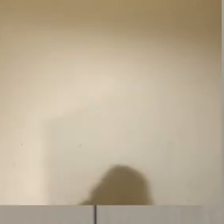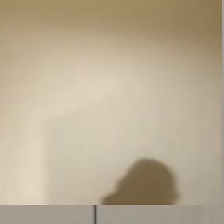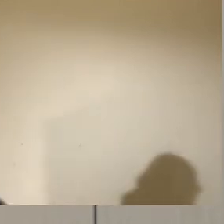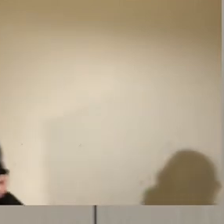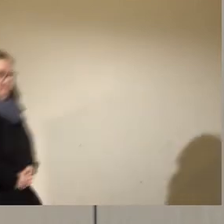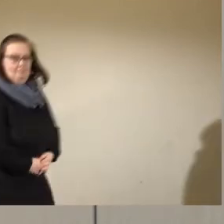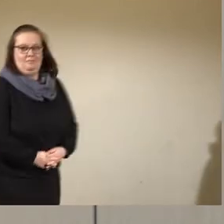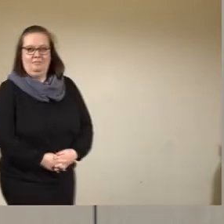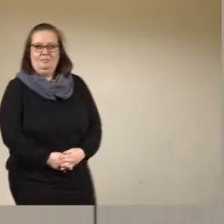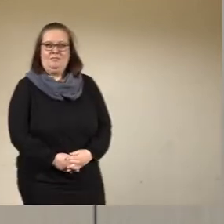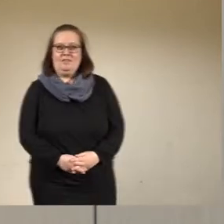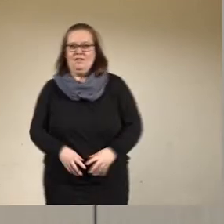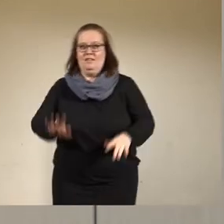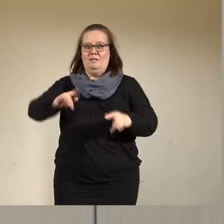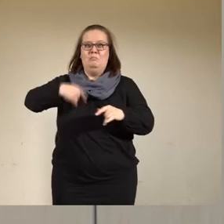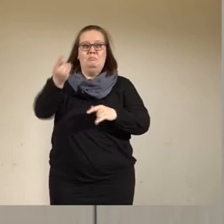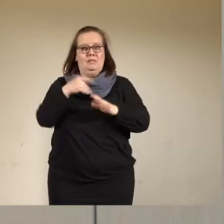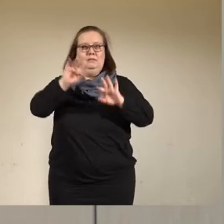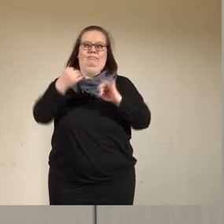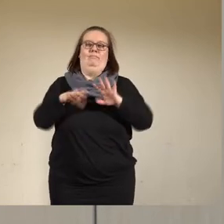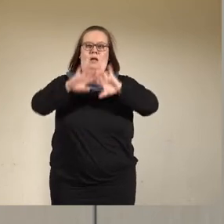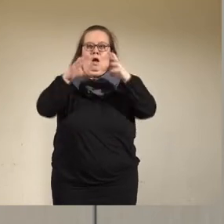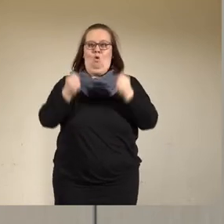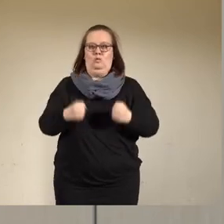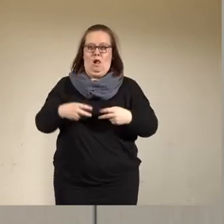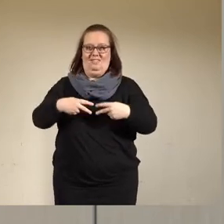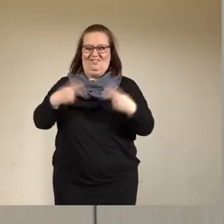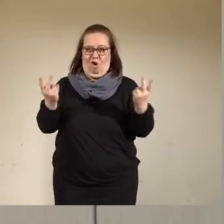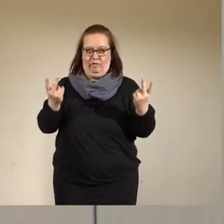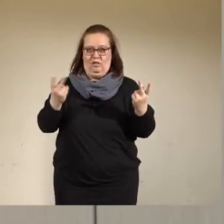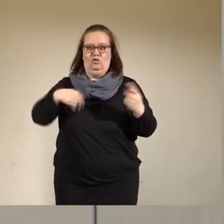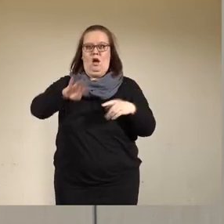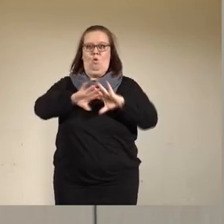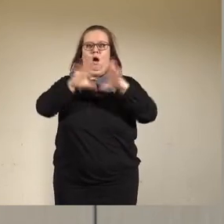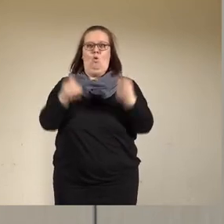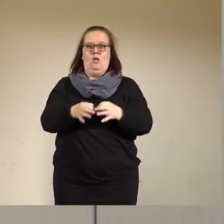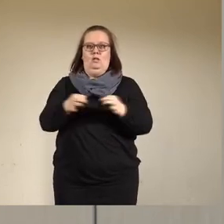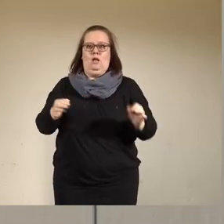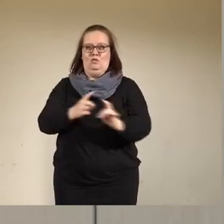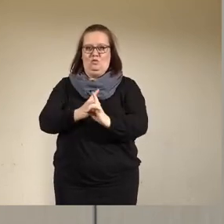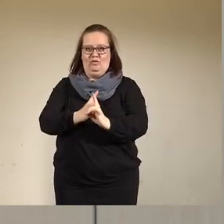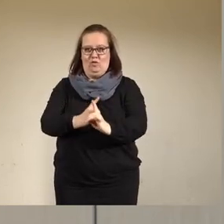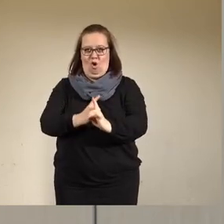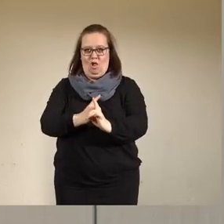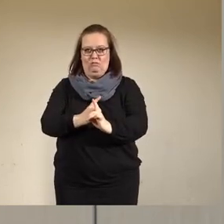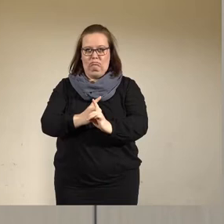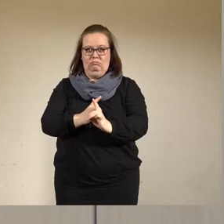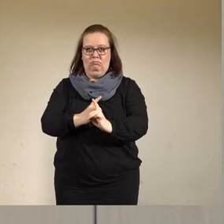des Haushaltes, zu seiner Veröffentlichung und damit dem Inkrafttreten am Ende auch der Haushaltssatzung unterliegen